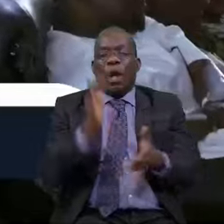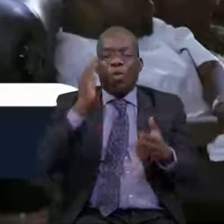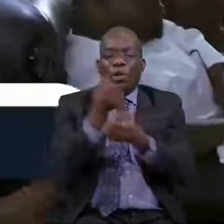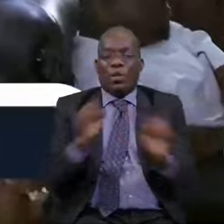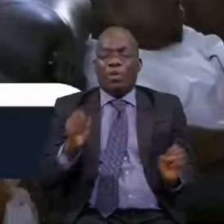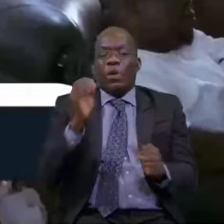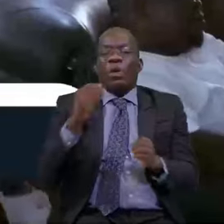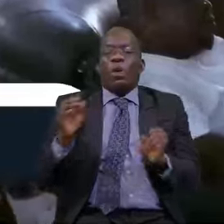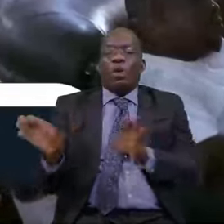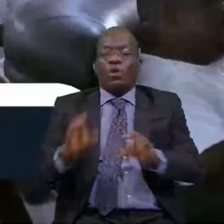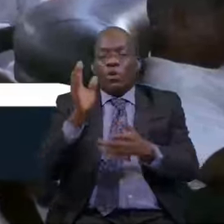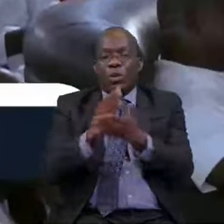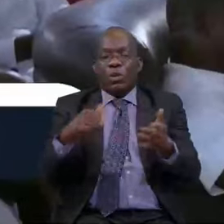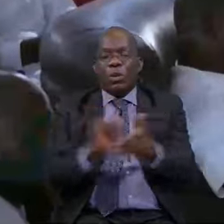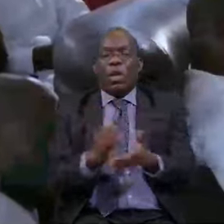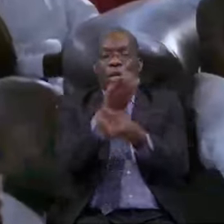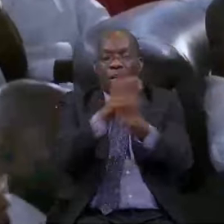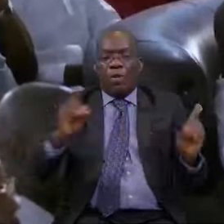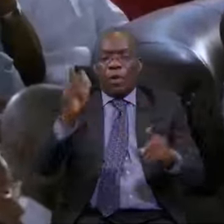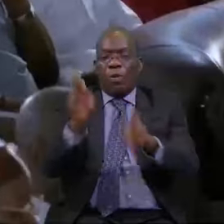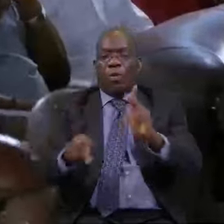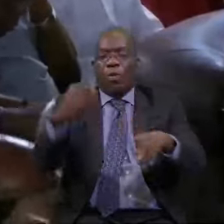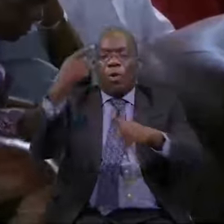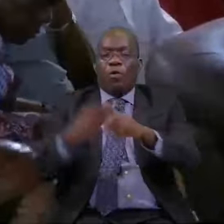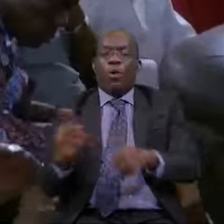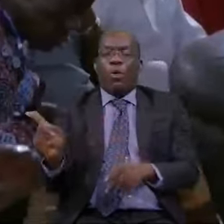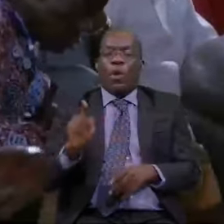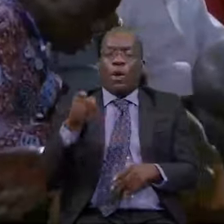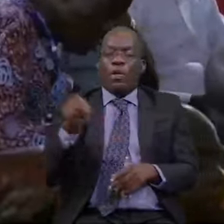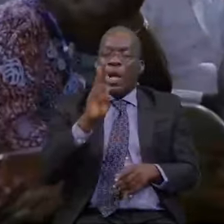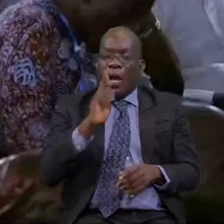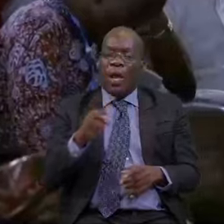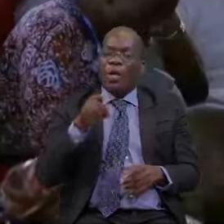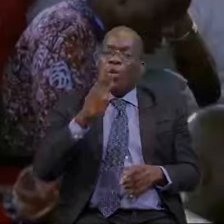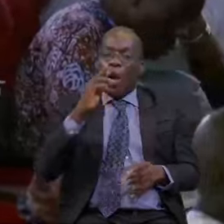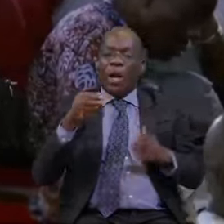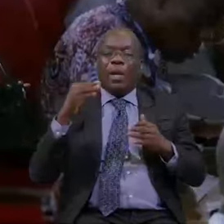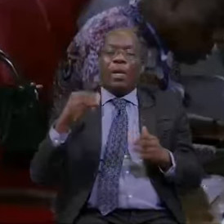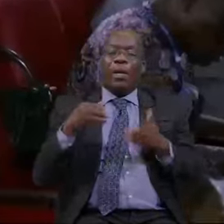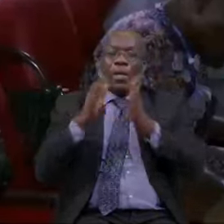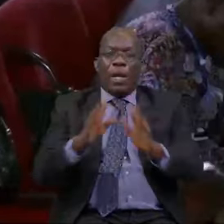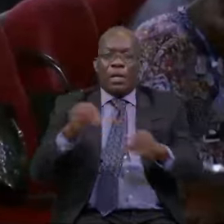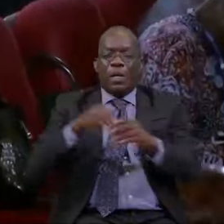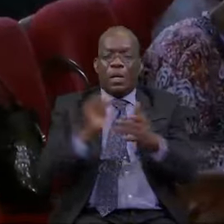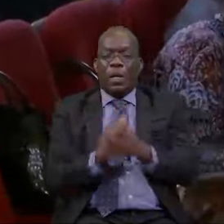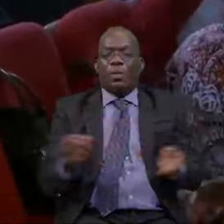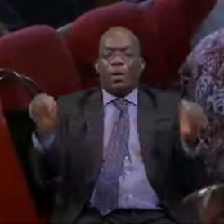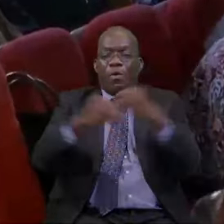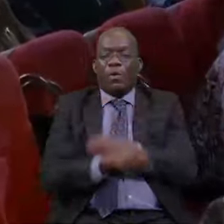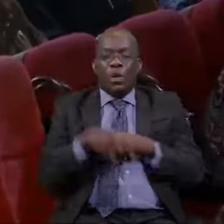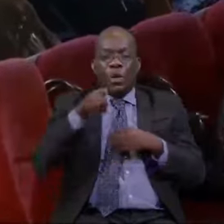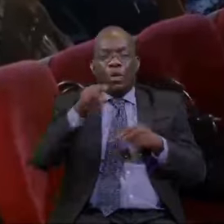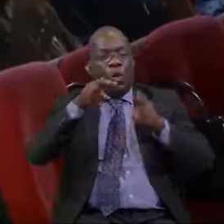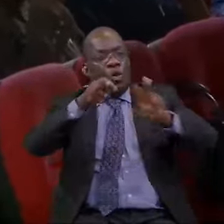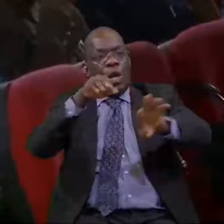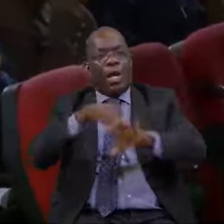gens. On doit faire quelque chose pour secourir les gens là où ils sont. Alors, vous êtes le chef d'une société. Vous allez